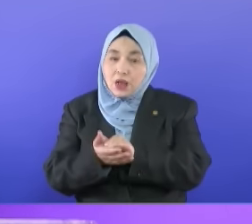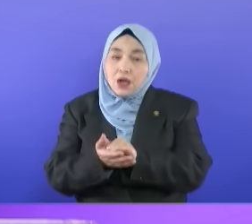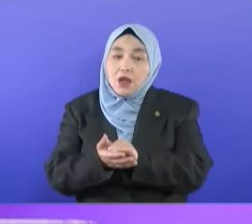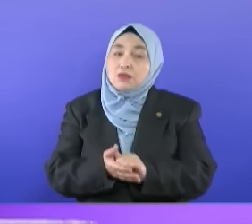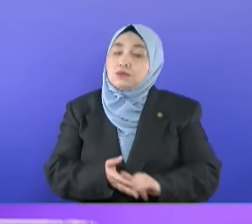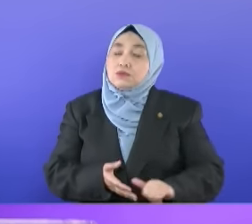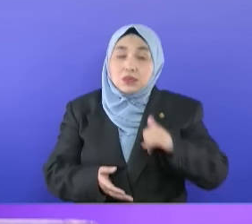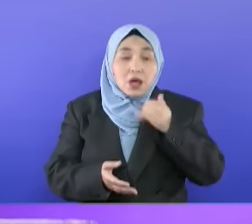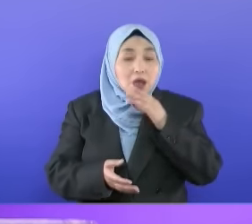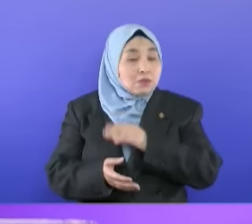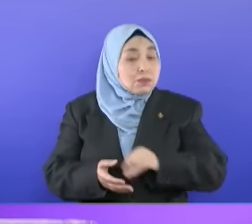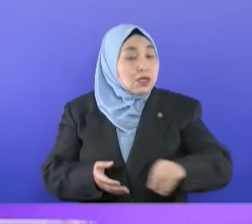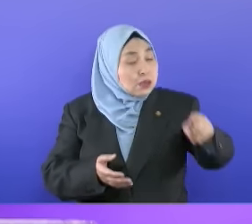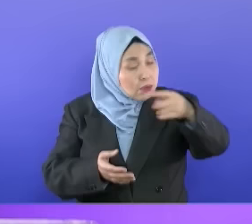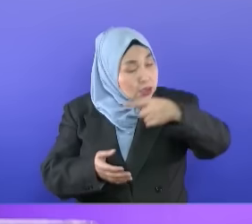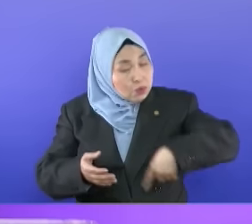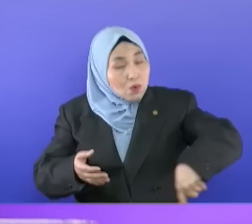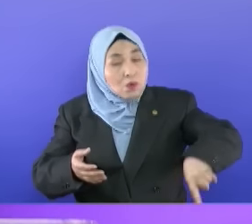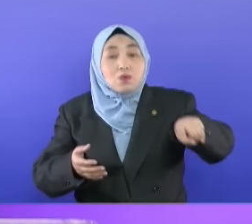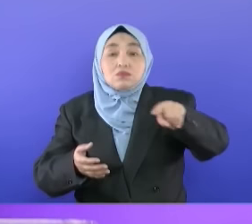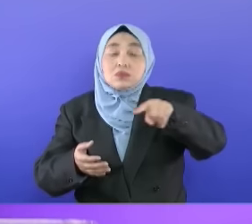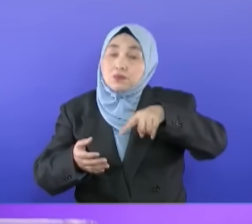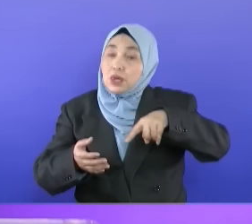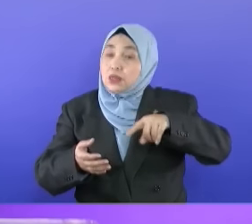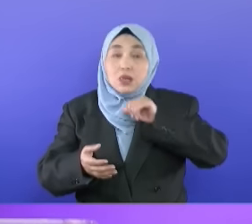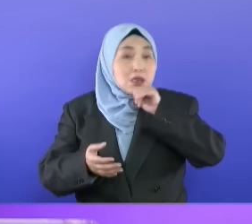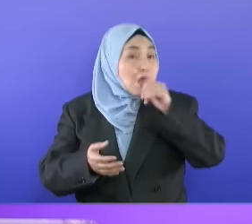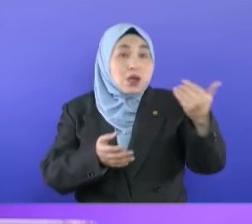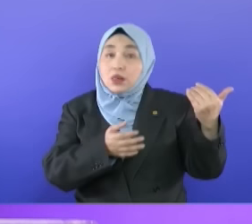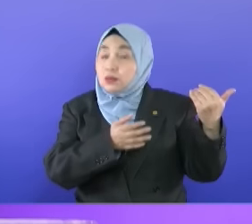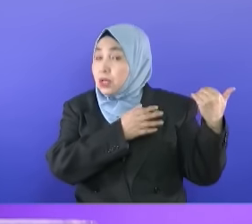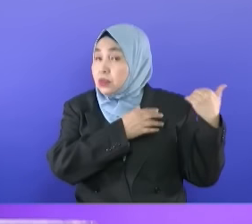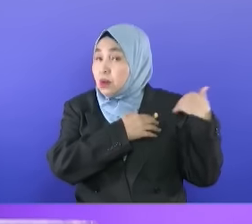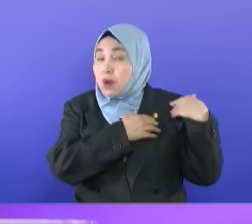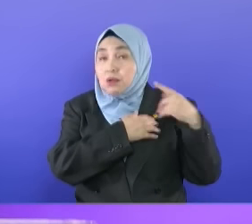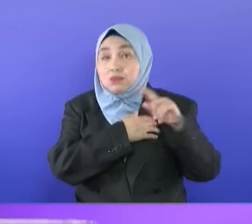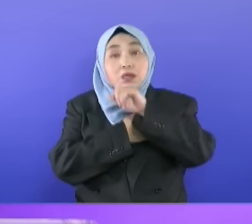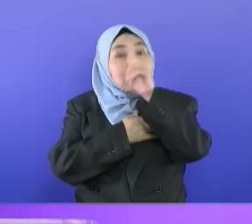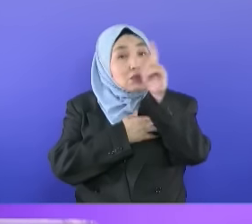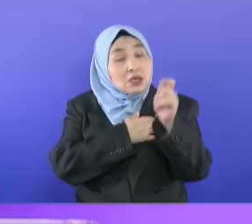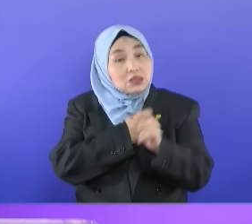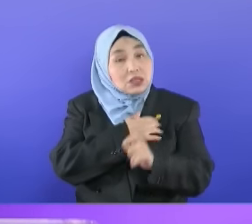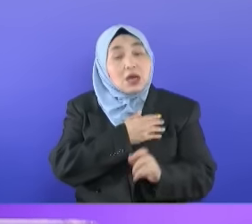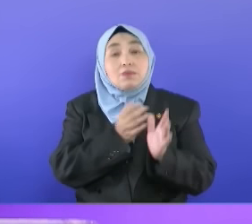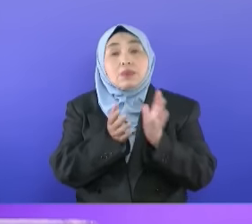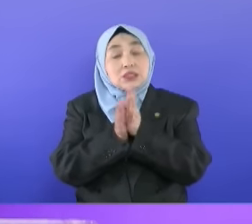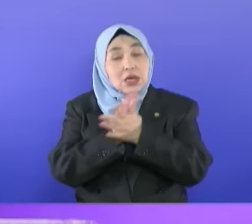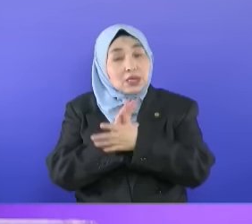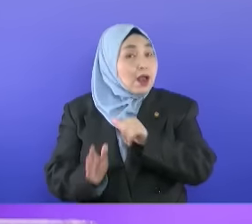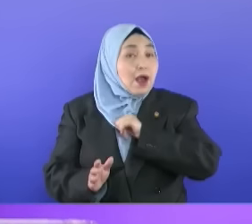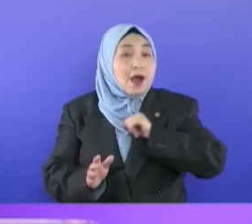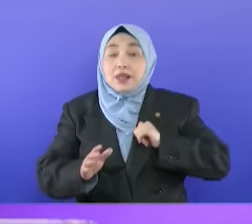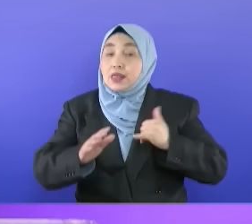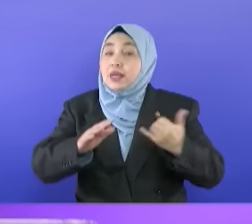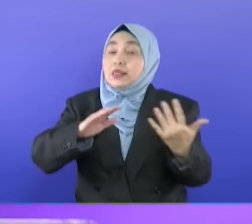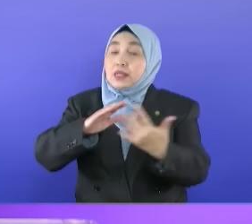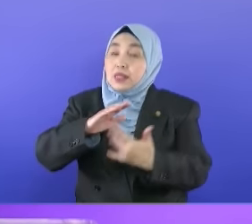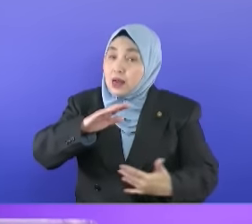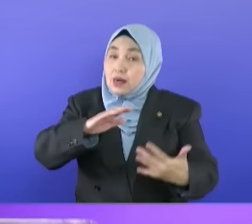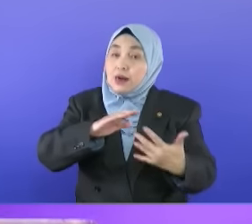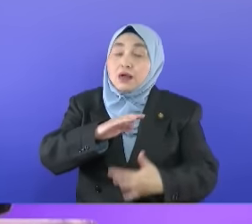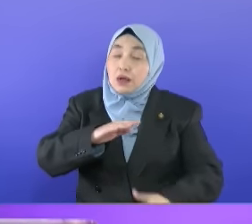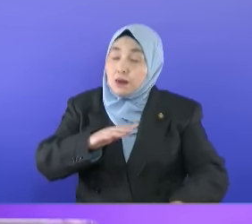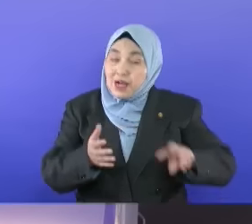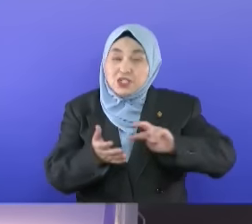walatushabil jahim yaitu Kamu tidak akan ditanyakan tentang mereka yang menjadi ahli kepada jahim ini